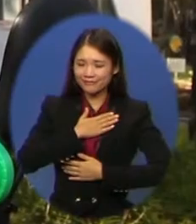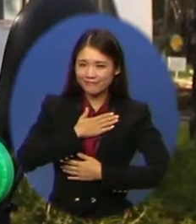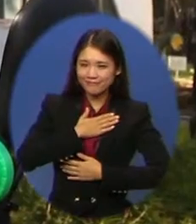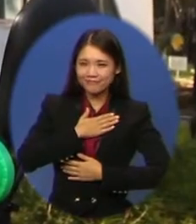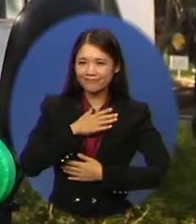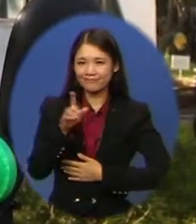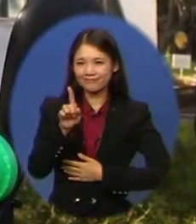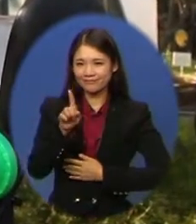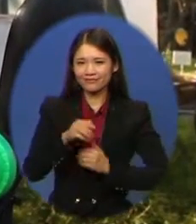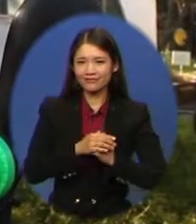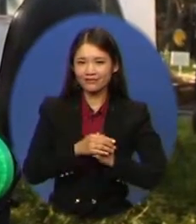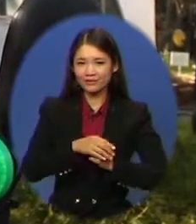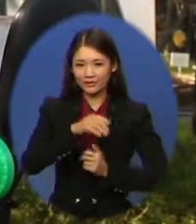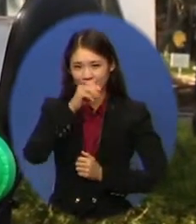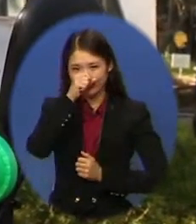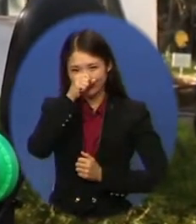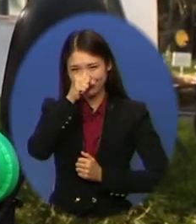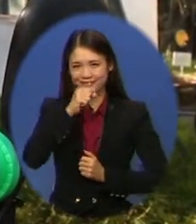오늘? 좋아요.